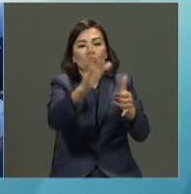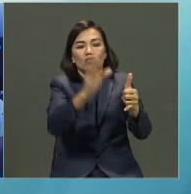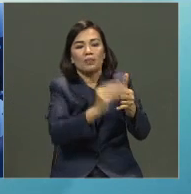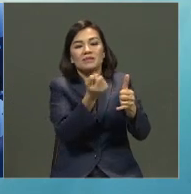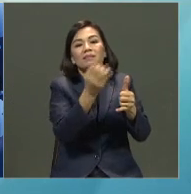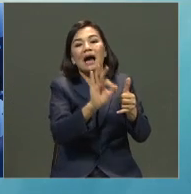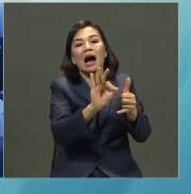ไม่มีอาการใดๆนะครับ